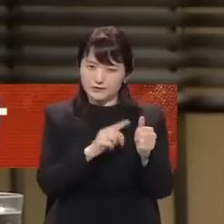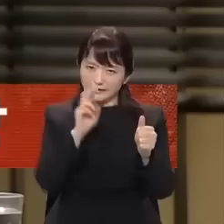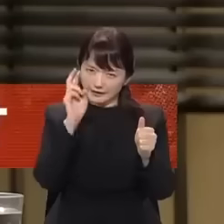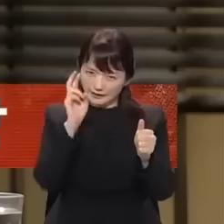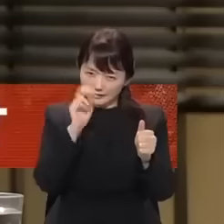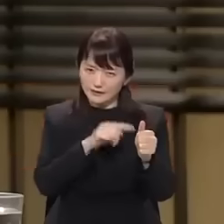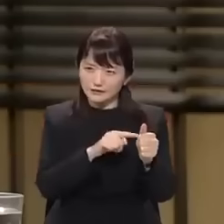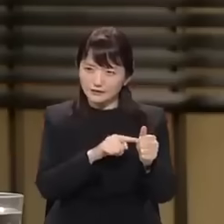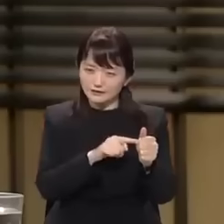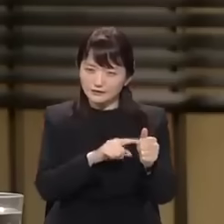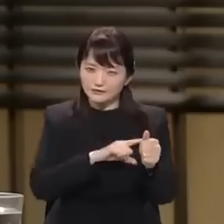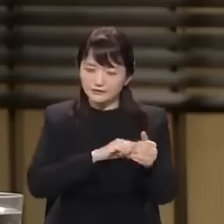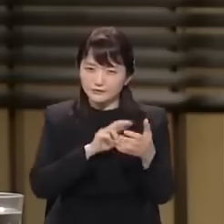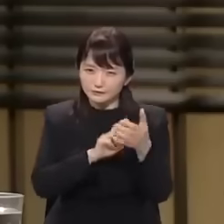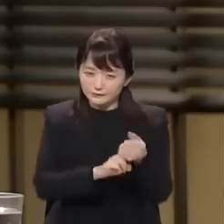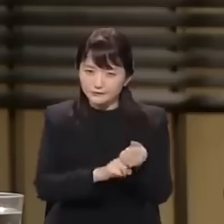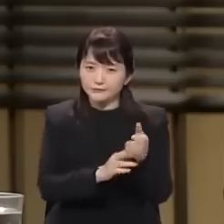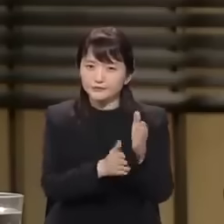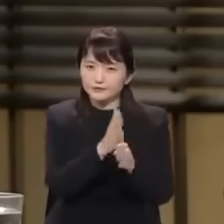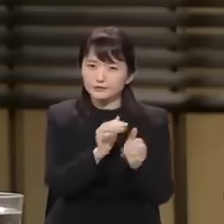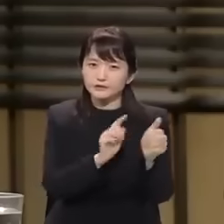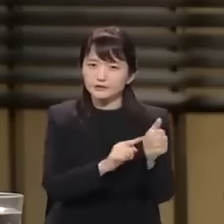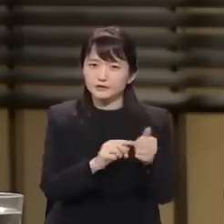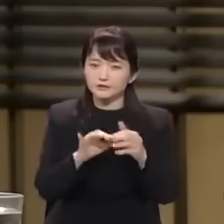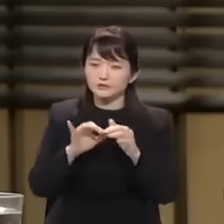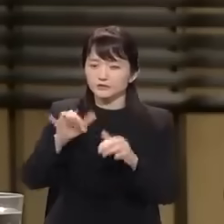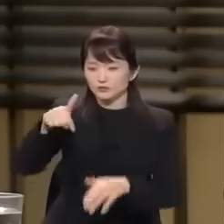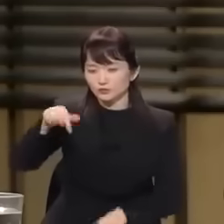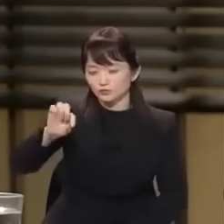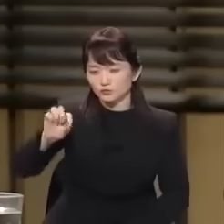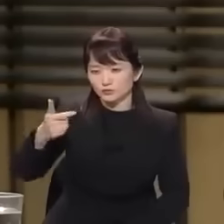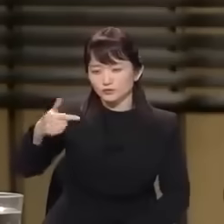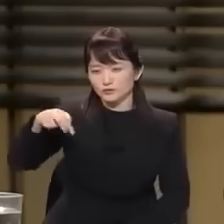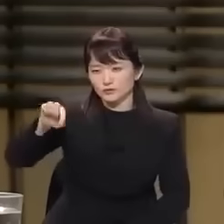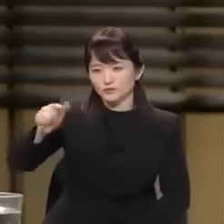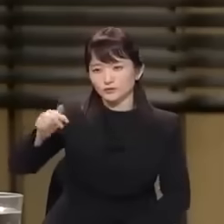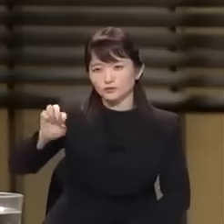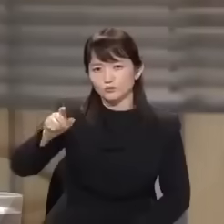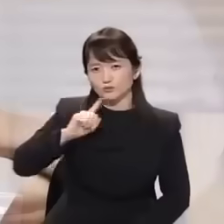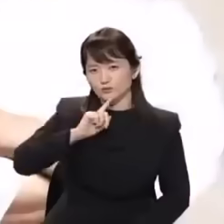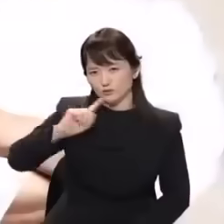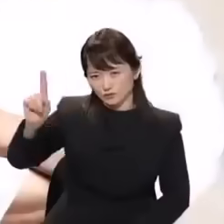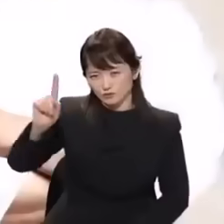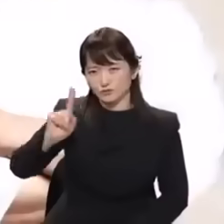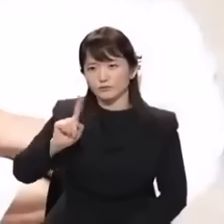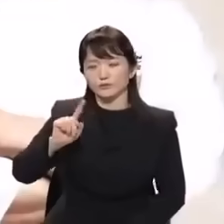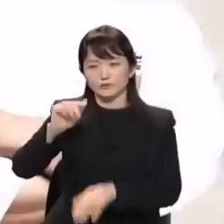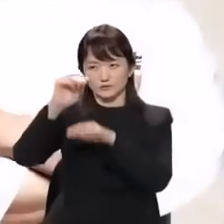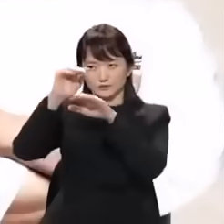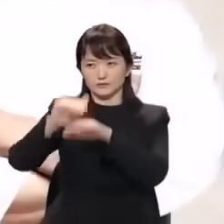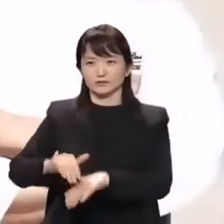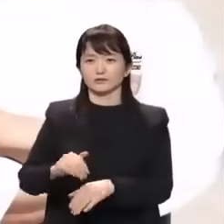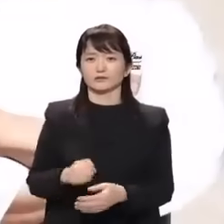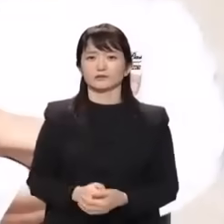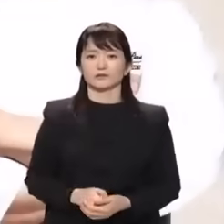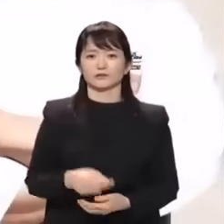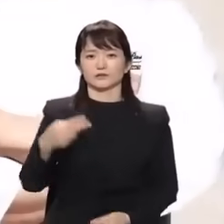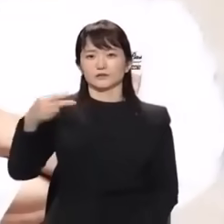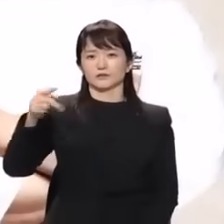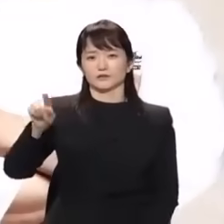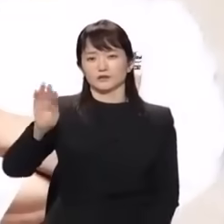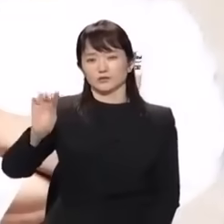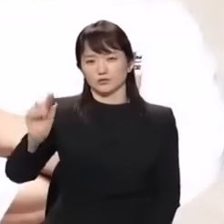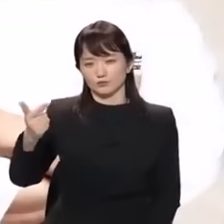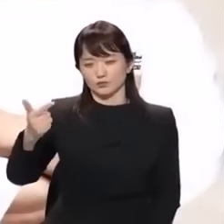상인으로 추정되는 익명의 시민이 국민신문고에 신고를 했다 아 이런 내용을 밝혔는데요 내용이 그렇습니다 더본 코리아 그러니까